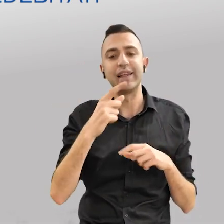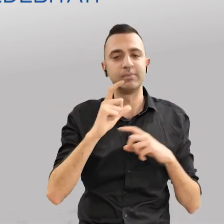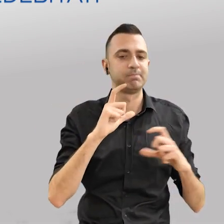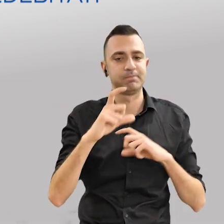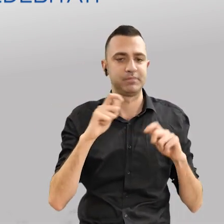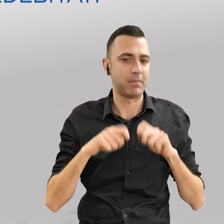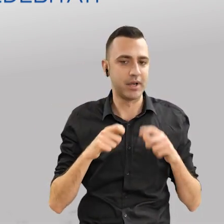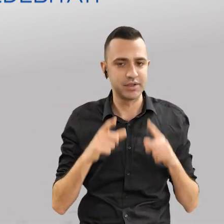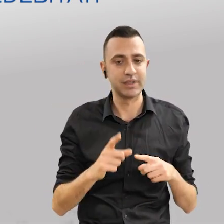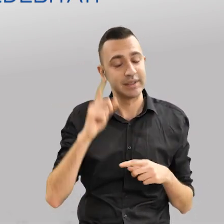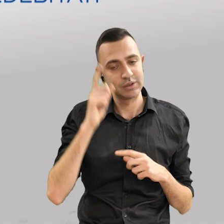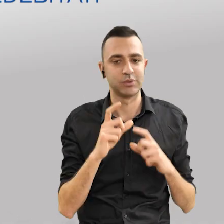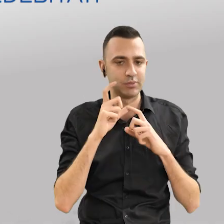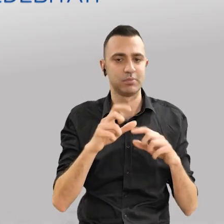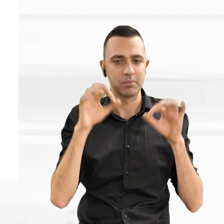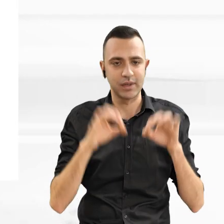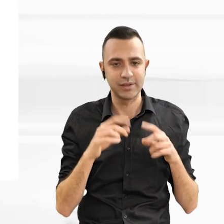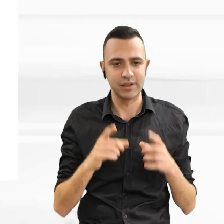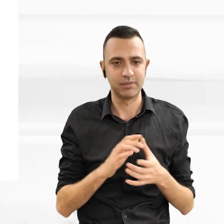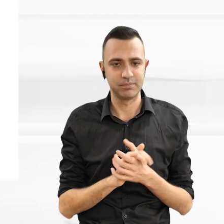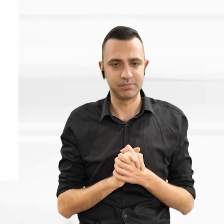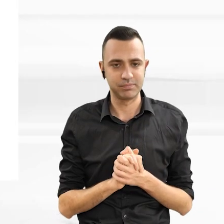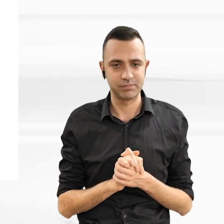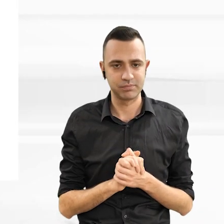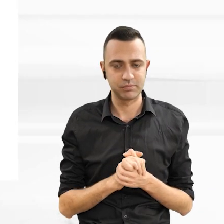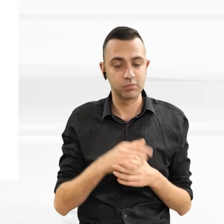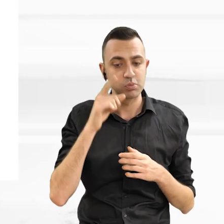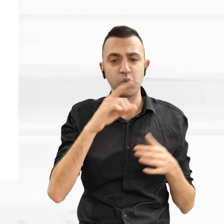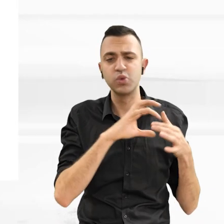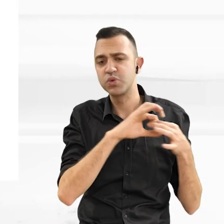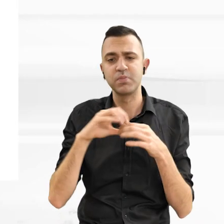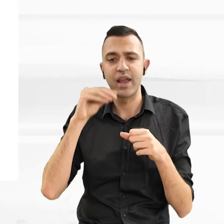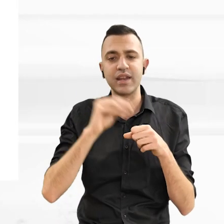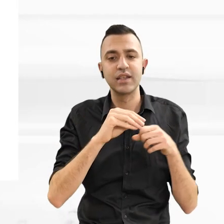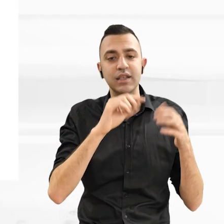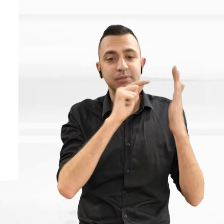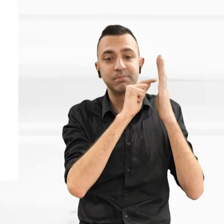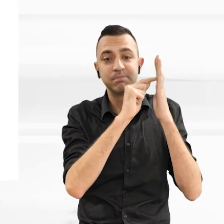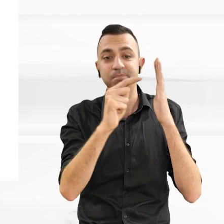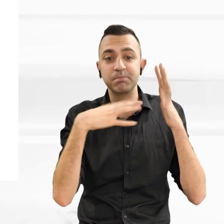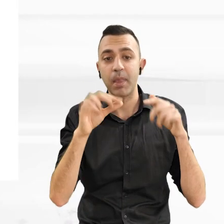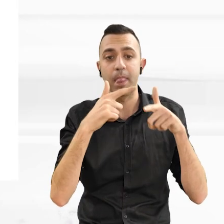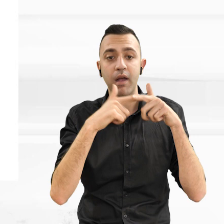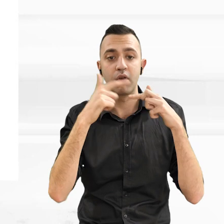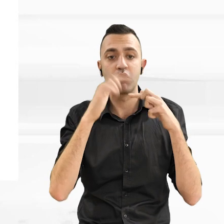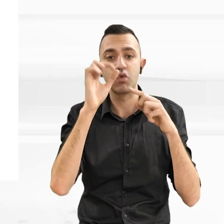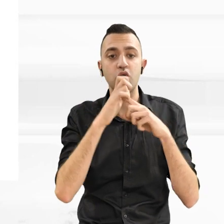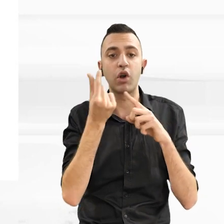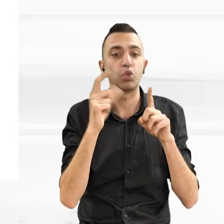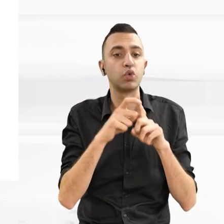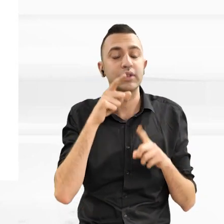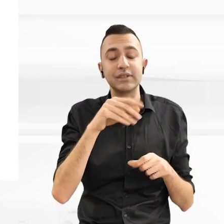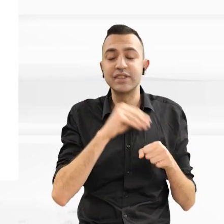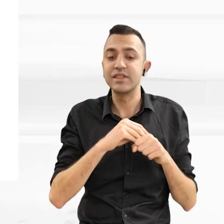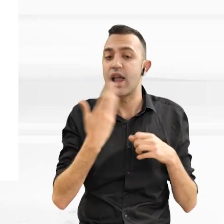yapacağız İlk sorumuza başlayalım Bu parçada altı çizili sözle program çalışması ile ilgili anlatılmak